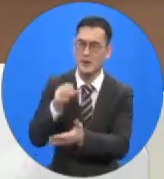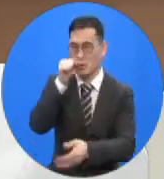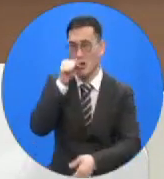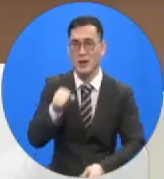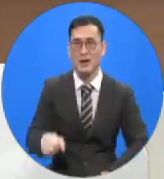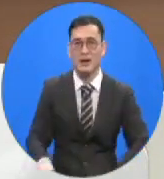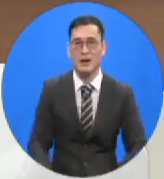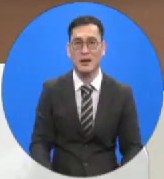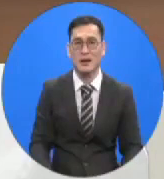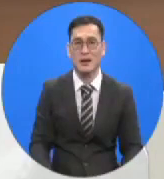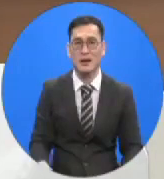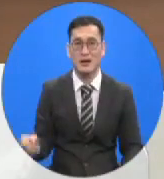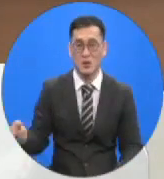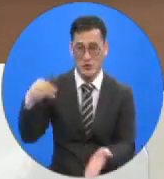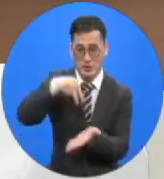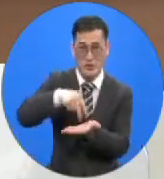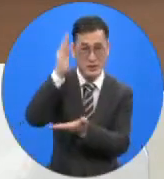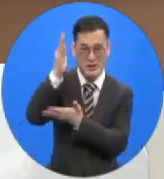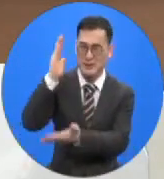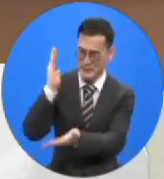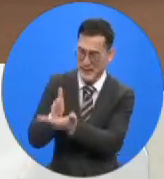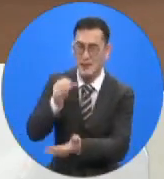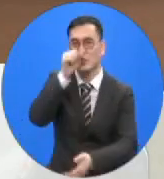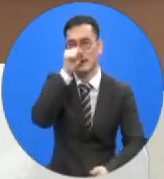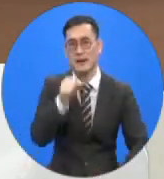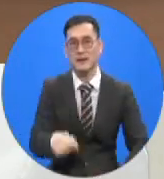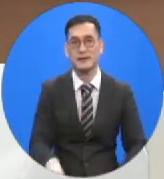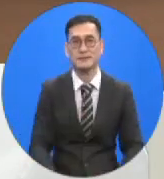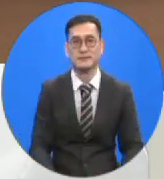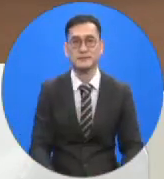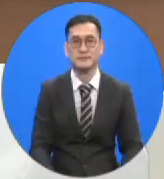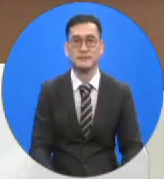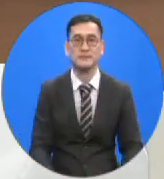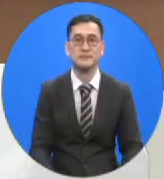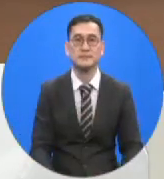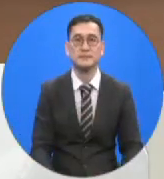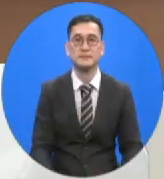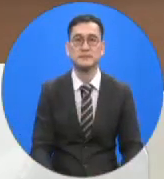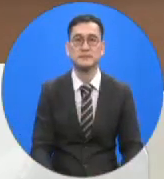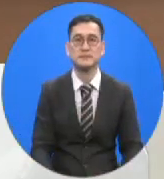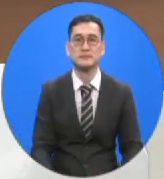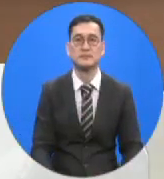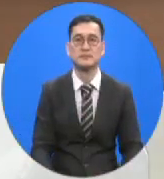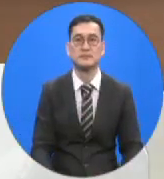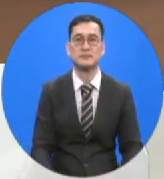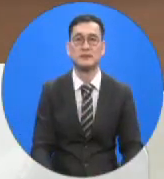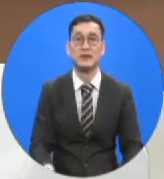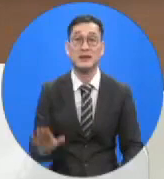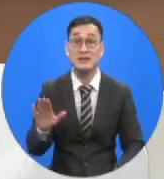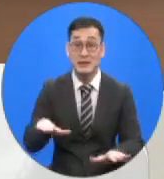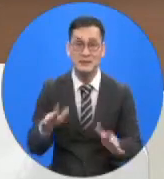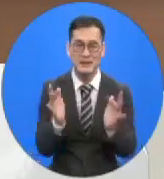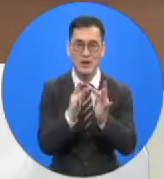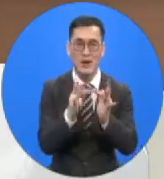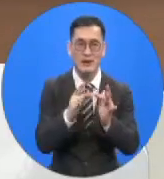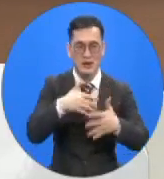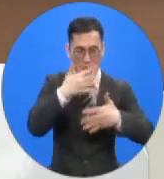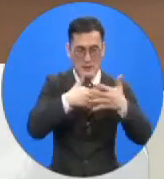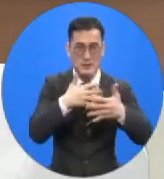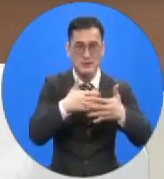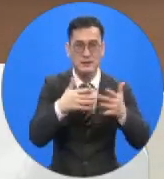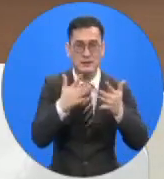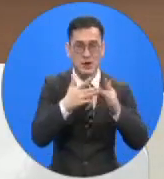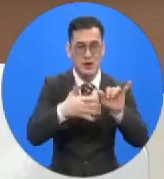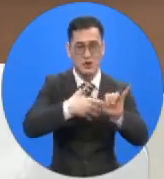노출돼야 된다고 하지만 이것은 요즘 같은 세상은 예전에 신문 시대에는 그랬지만 지금 인터넷이나 동영상으로 다